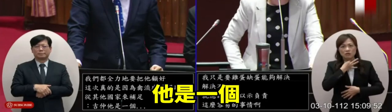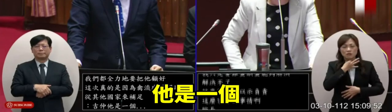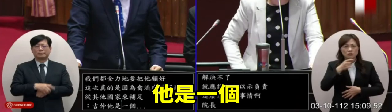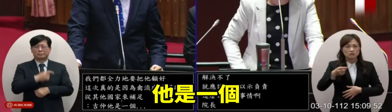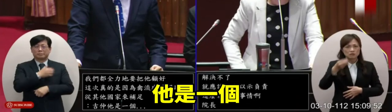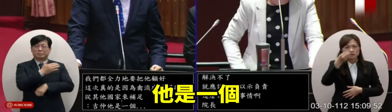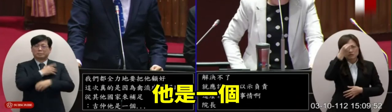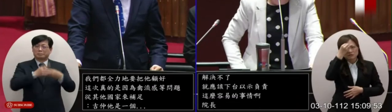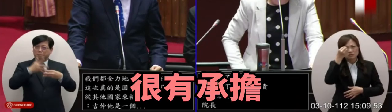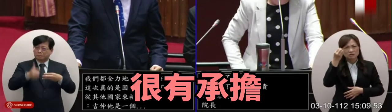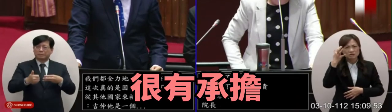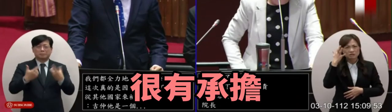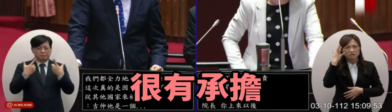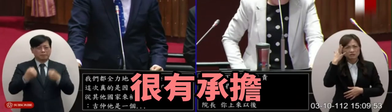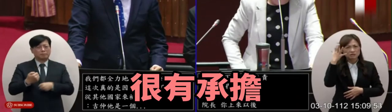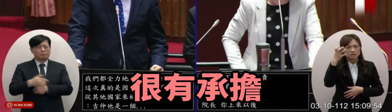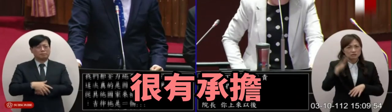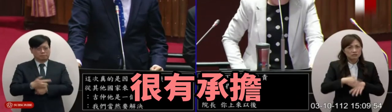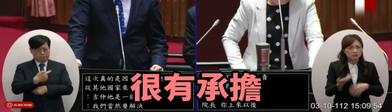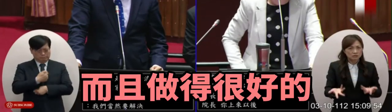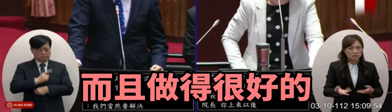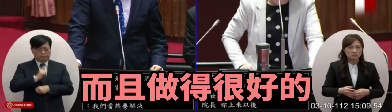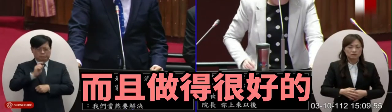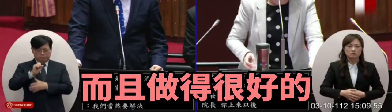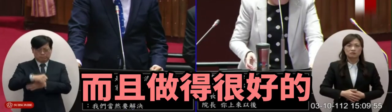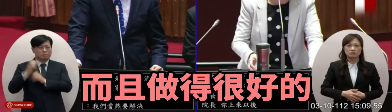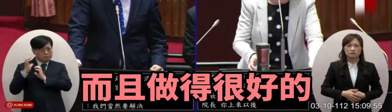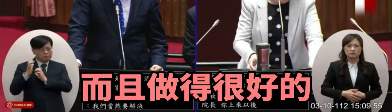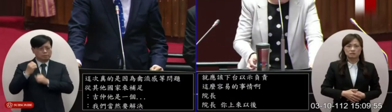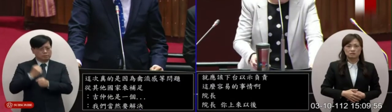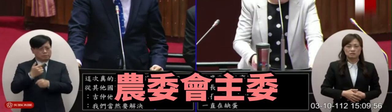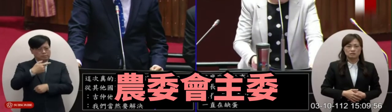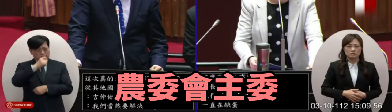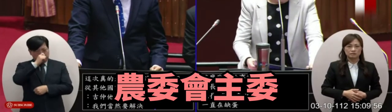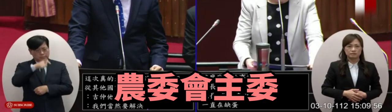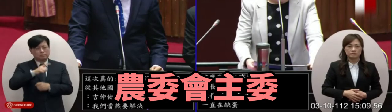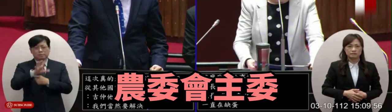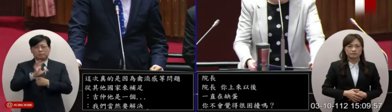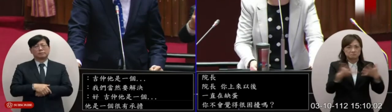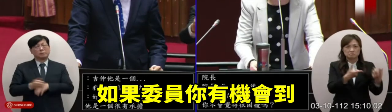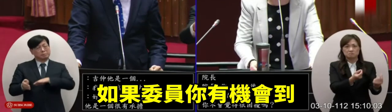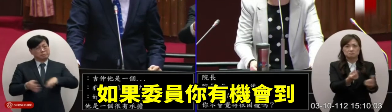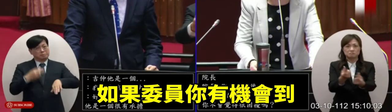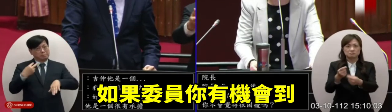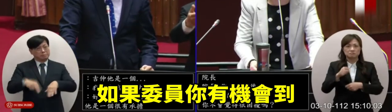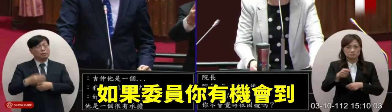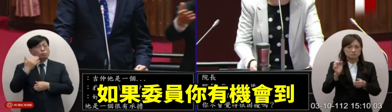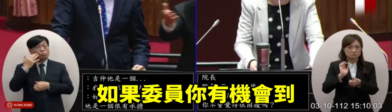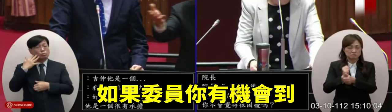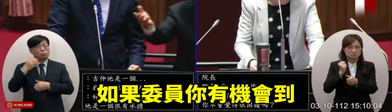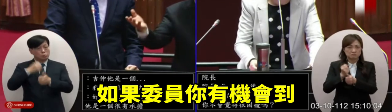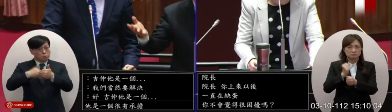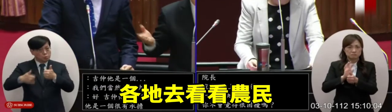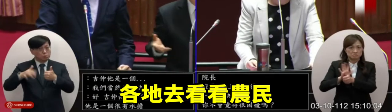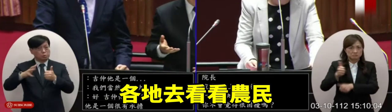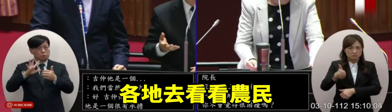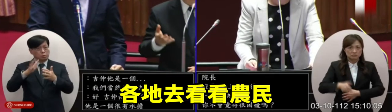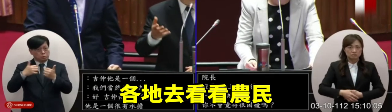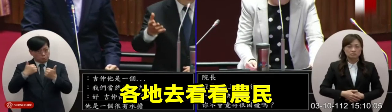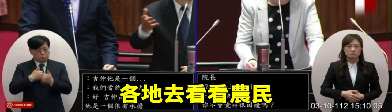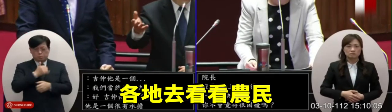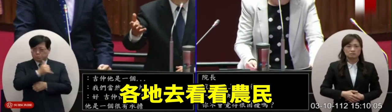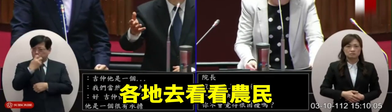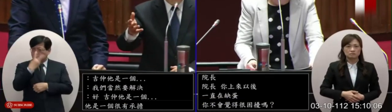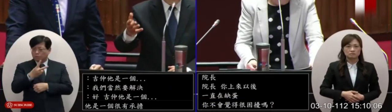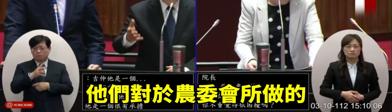吉仲他是一个很有承担而且做得很好的农委会主委，如果委员你有机会到各地